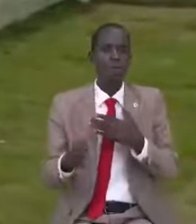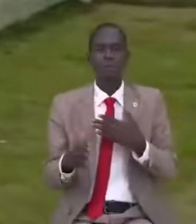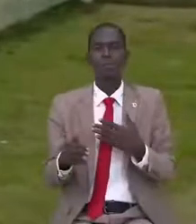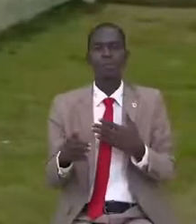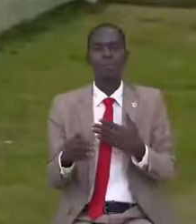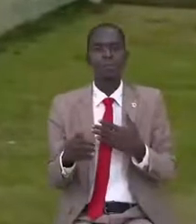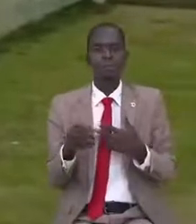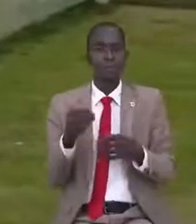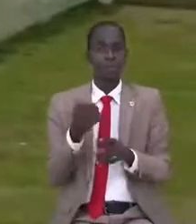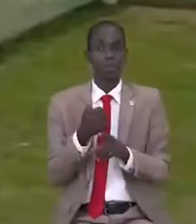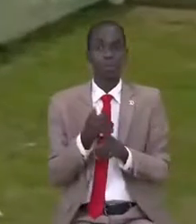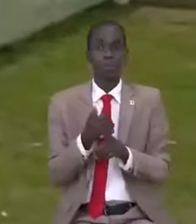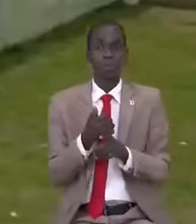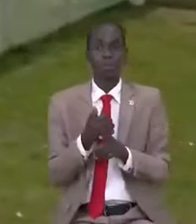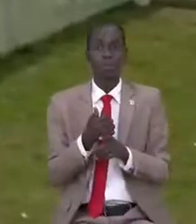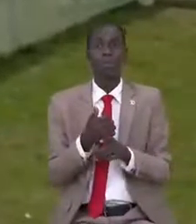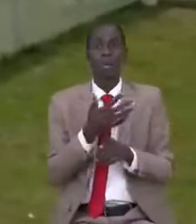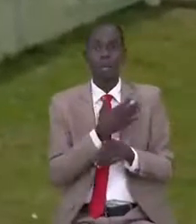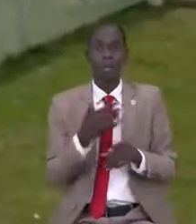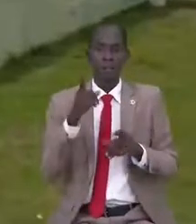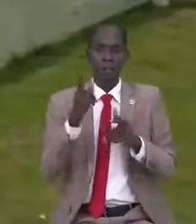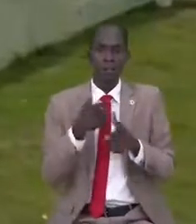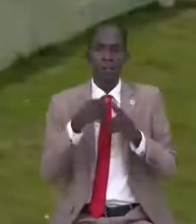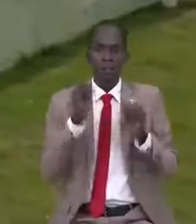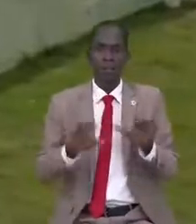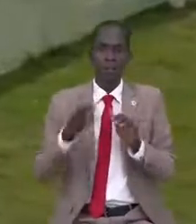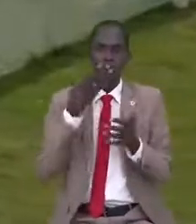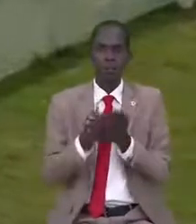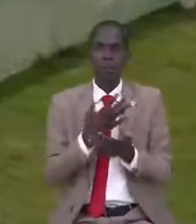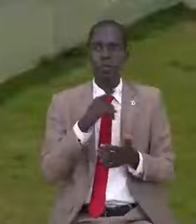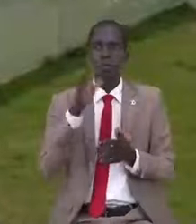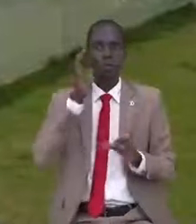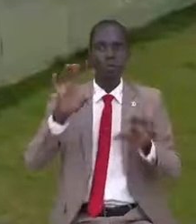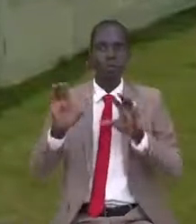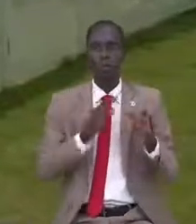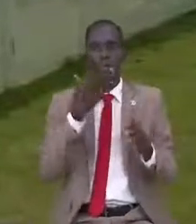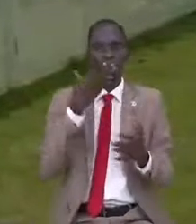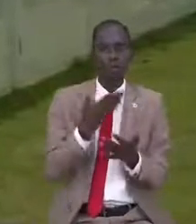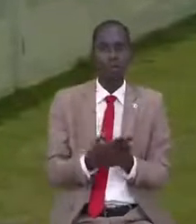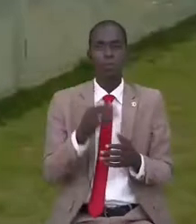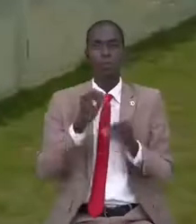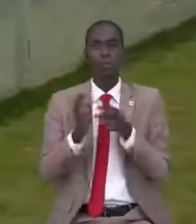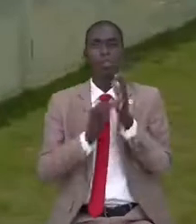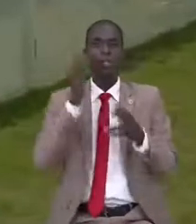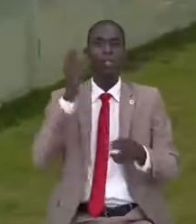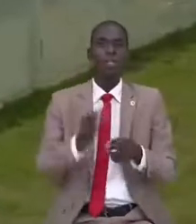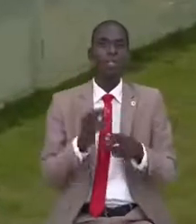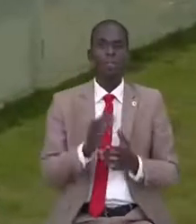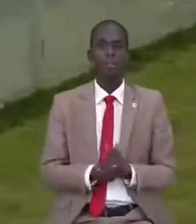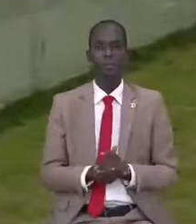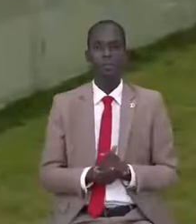après avoir réglé cela, donc tu peux faire du bien, et tu feras du bien au nom de